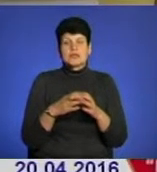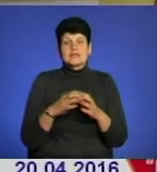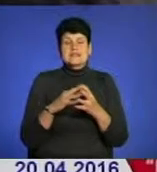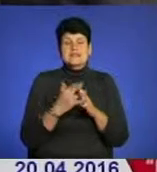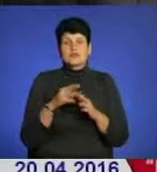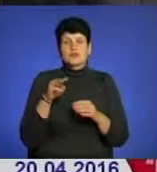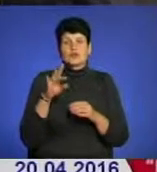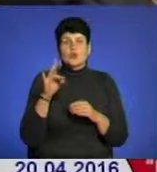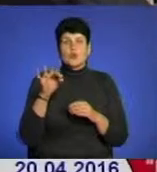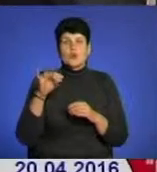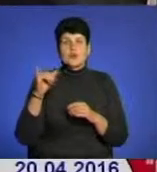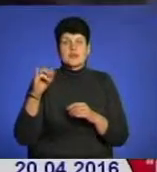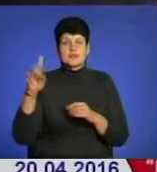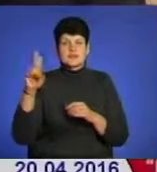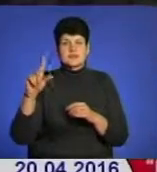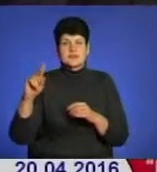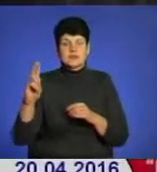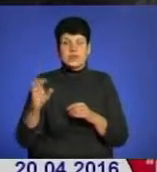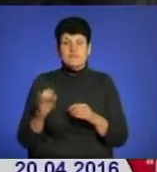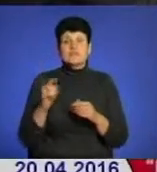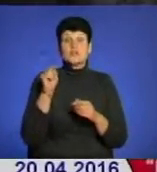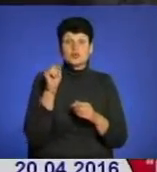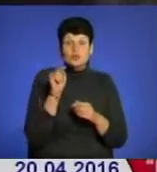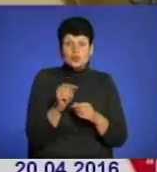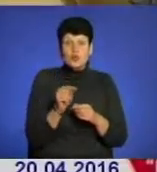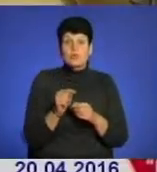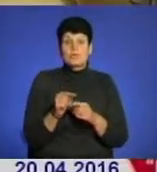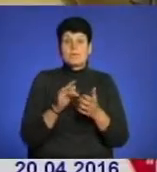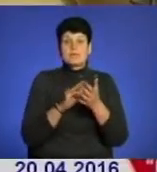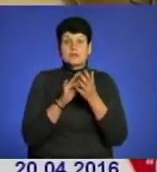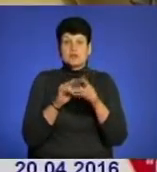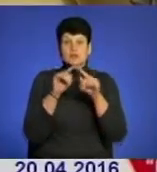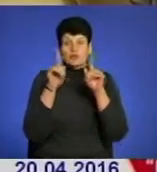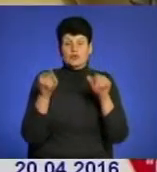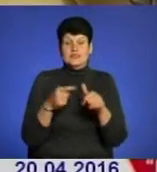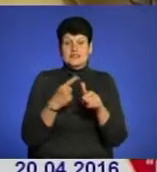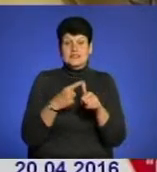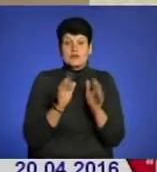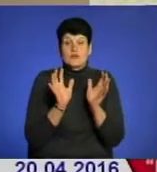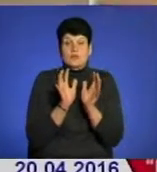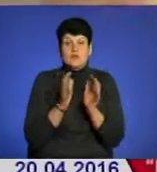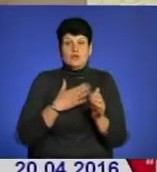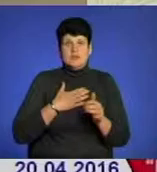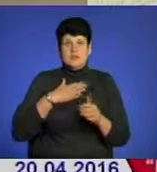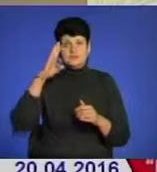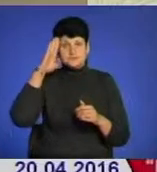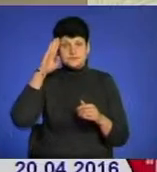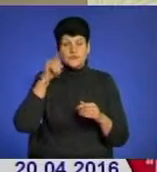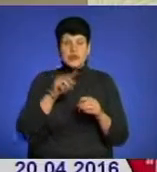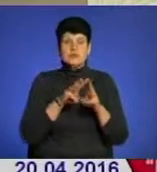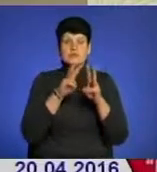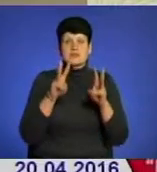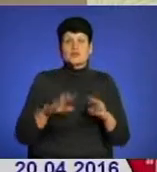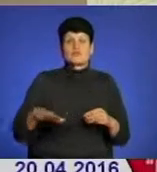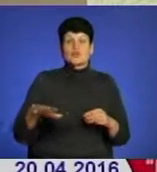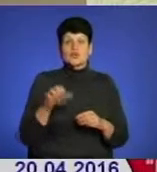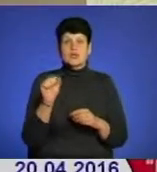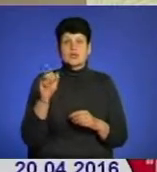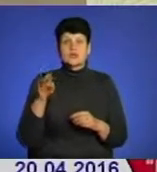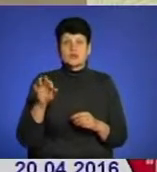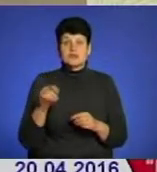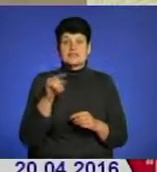Троїцьке Луганської області. Відтоді мандрівну ікону називають оберегом наших бійців. Вона освячена в зоні АТО,